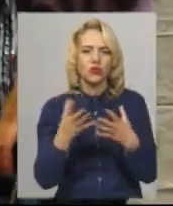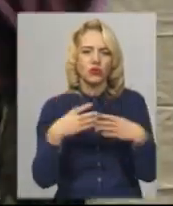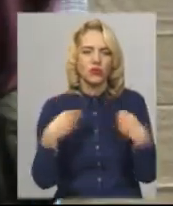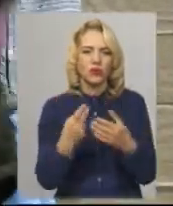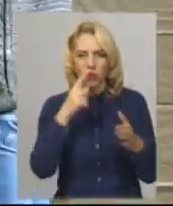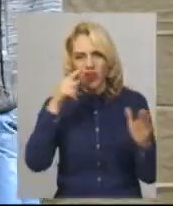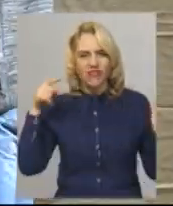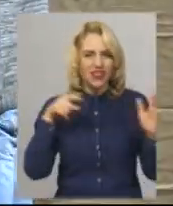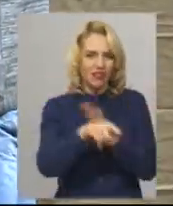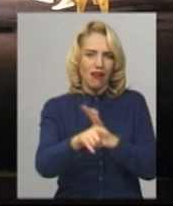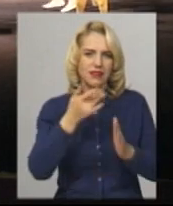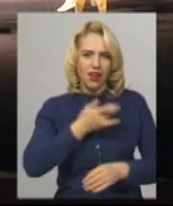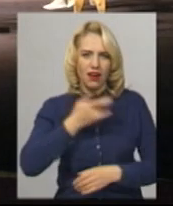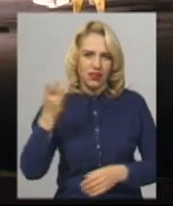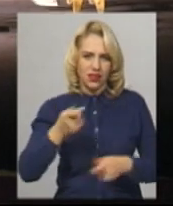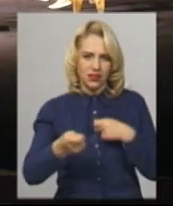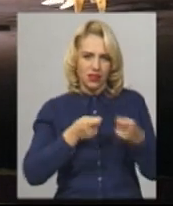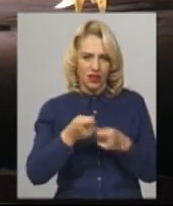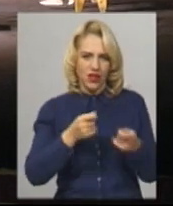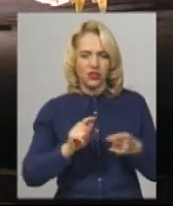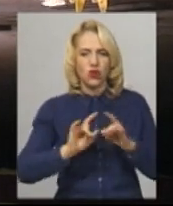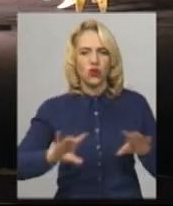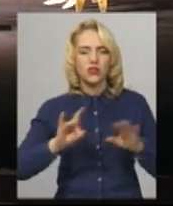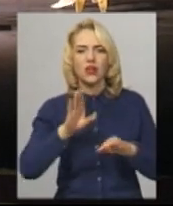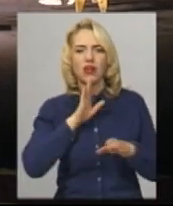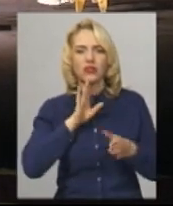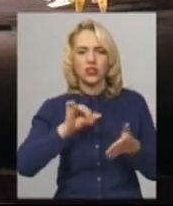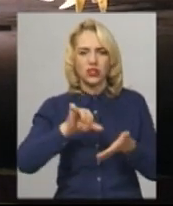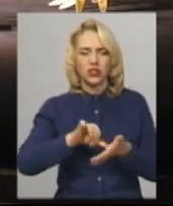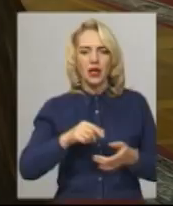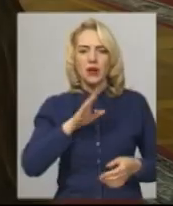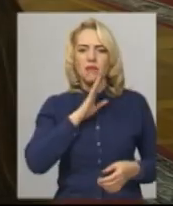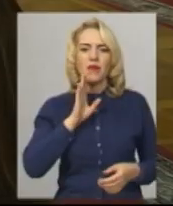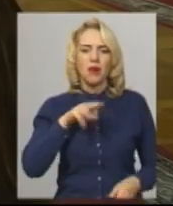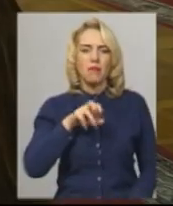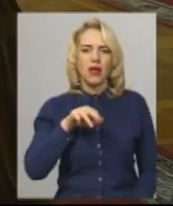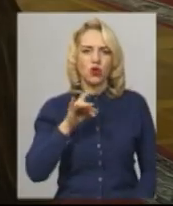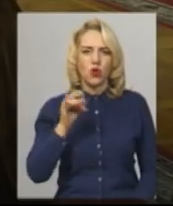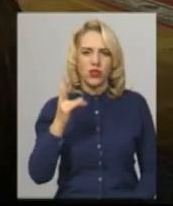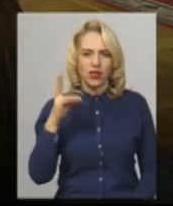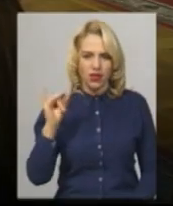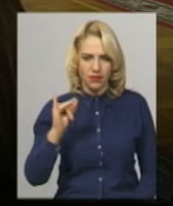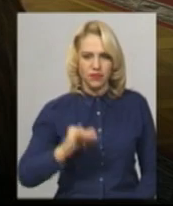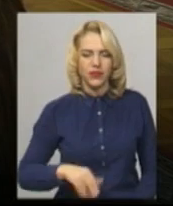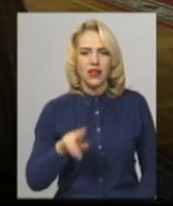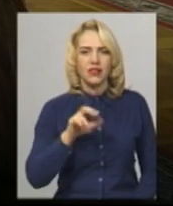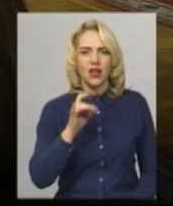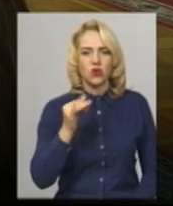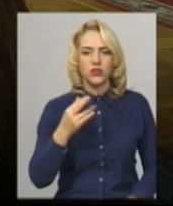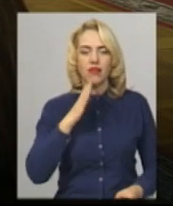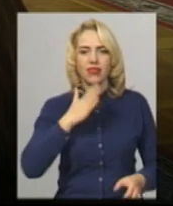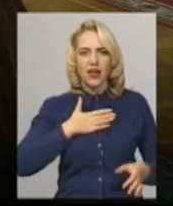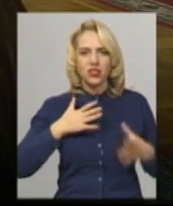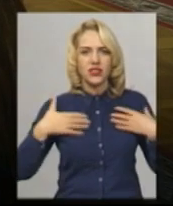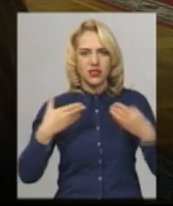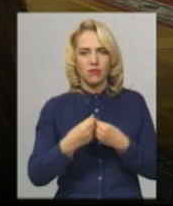совєти, радянська влада, каже виконавець ролі матронки, мами Дарусі Тетяна Гірдик. Наша сім'я попала в